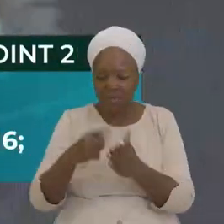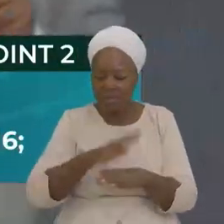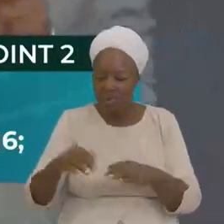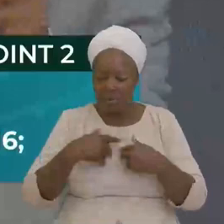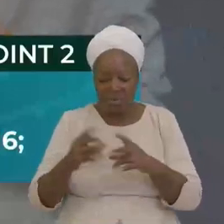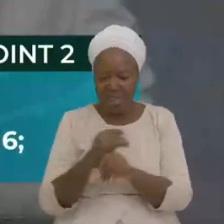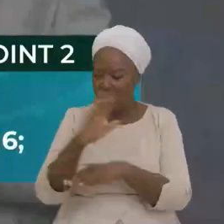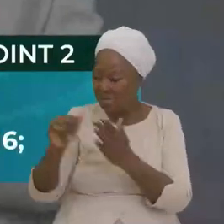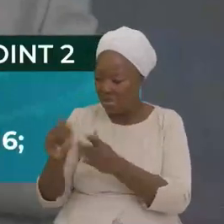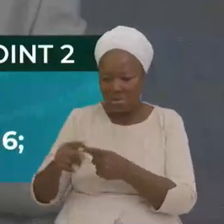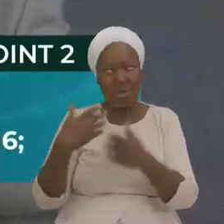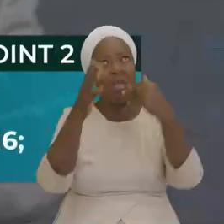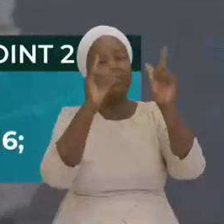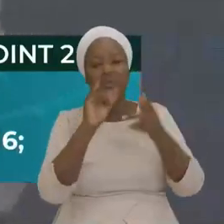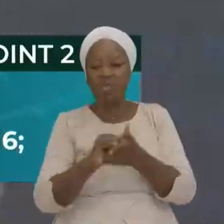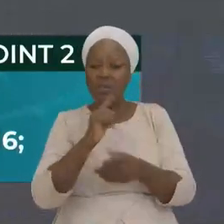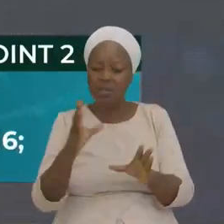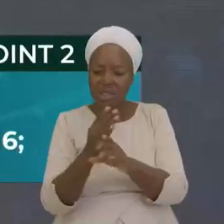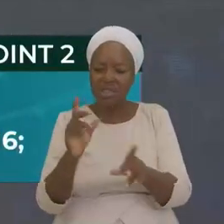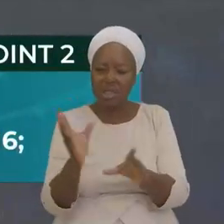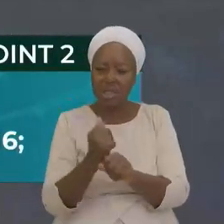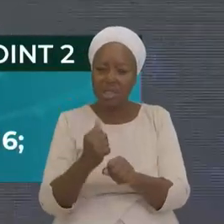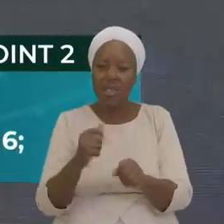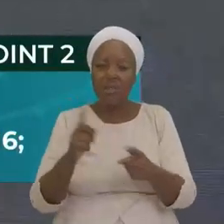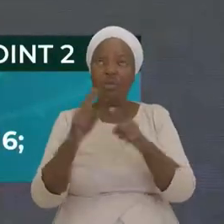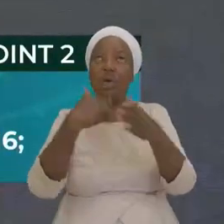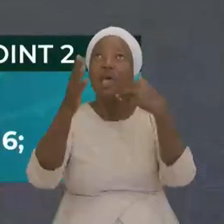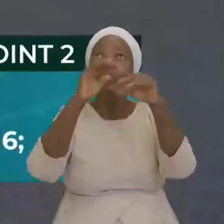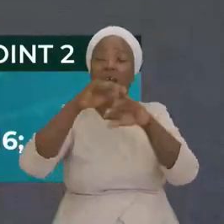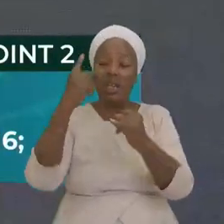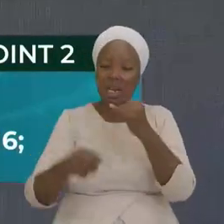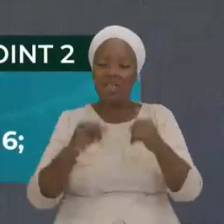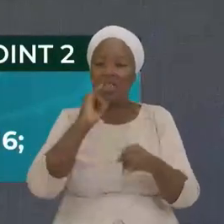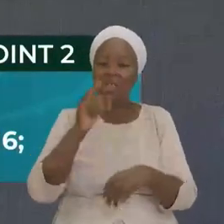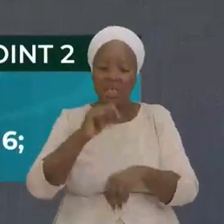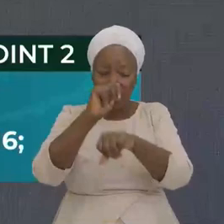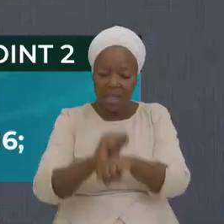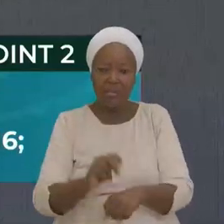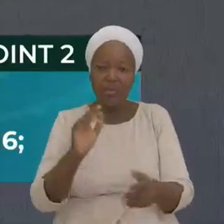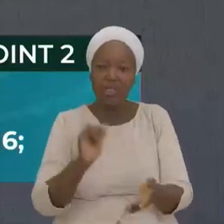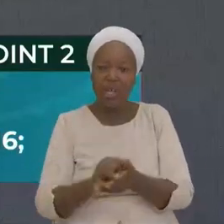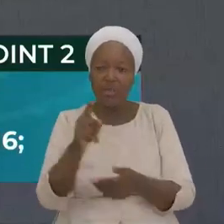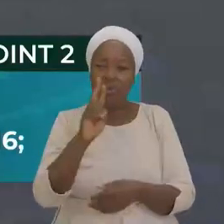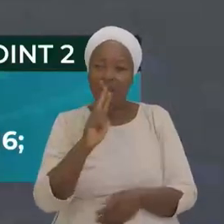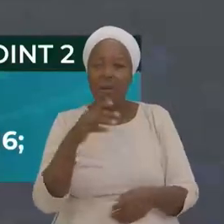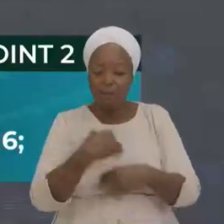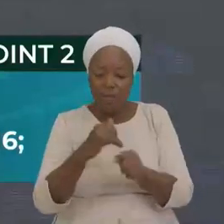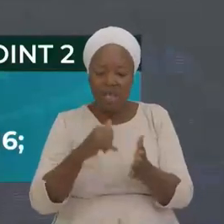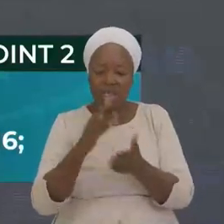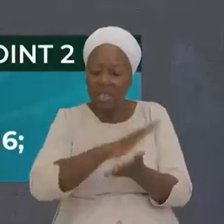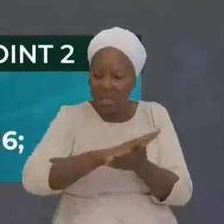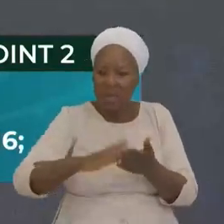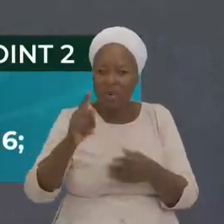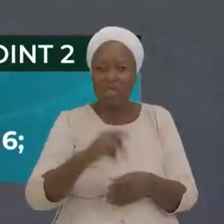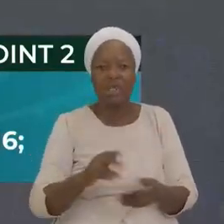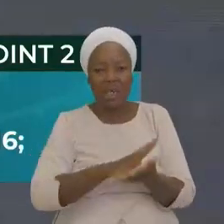beau que ces choses. Nous n'amènerons pas ces choses-là au ciel. Ce qui ira au ciel, c'est ton temple là où tu es.